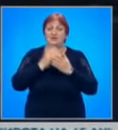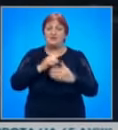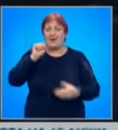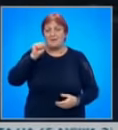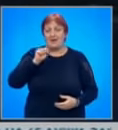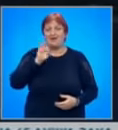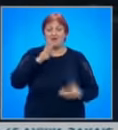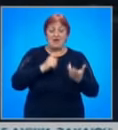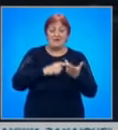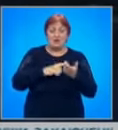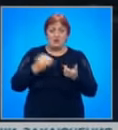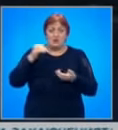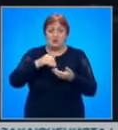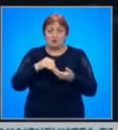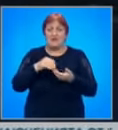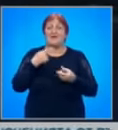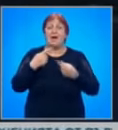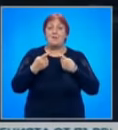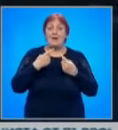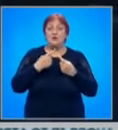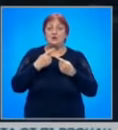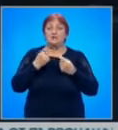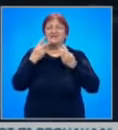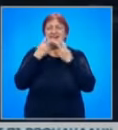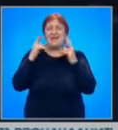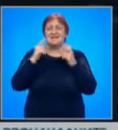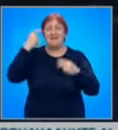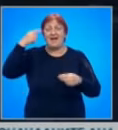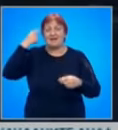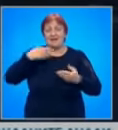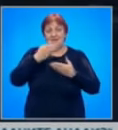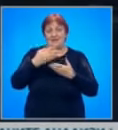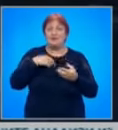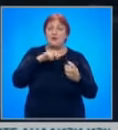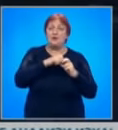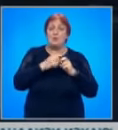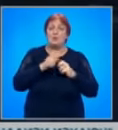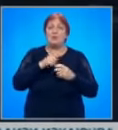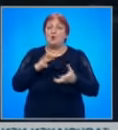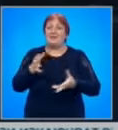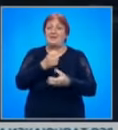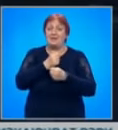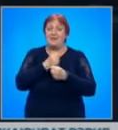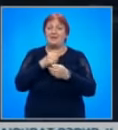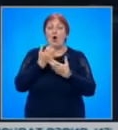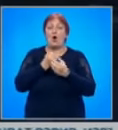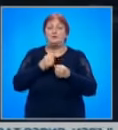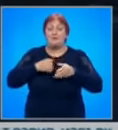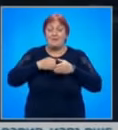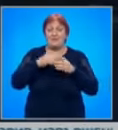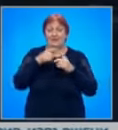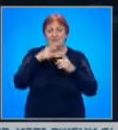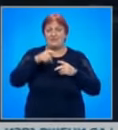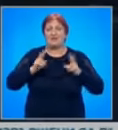партии, 4 на брой, са дошли на тези преговори с ясната идея да представят проблемите, но и да намерят общия път към